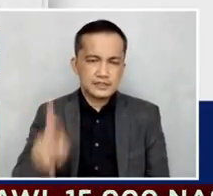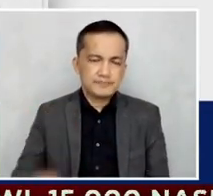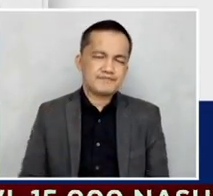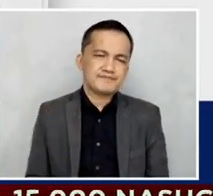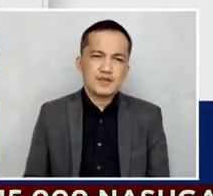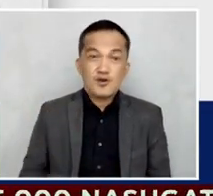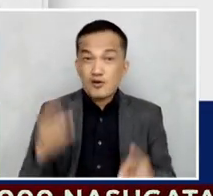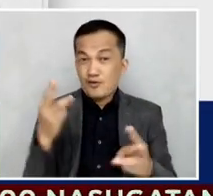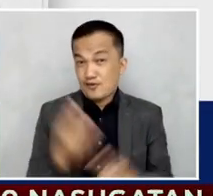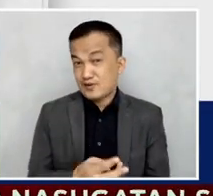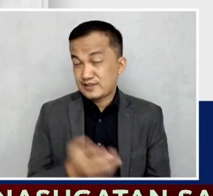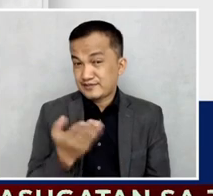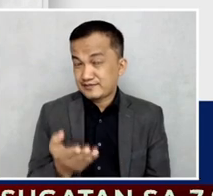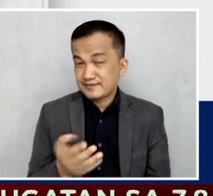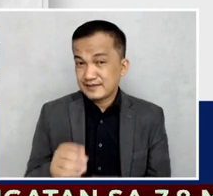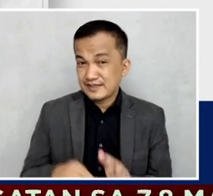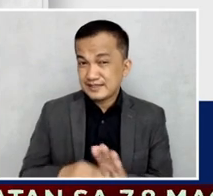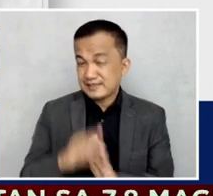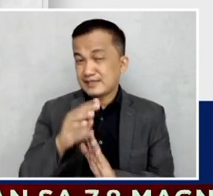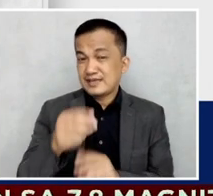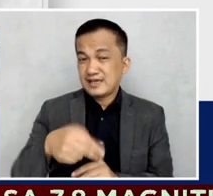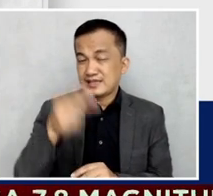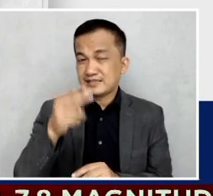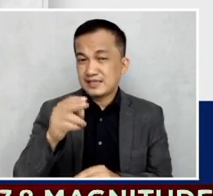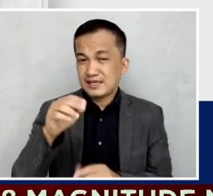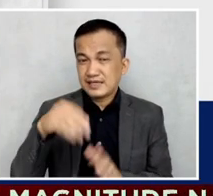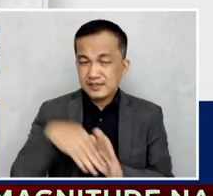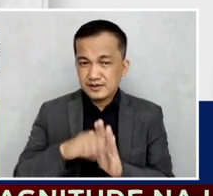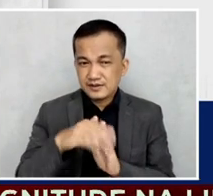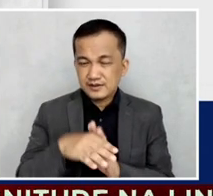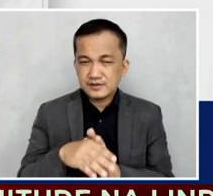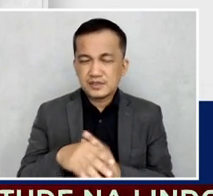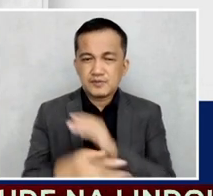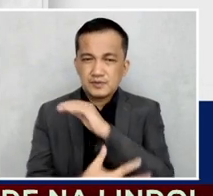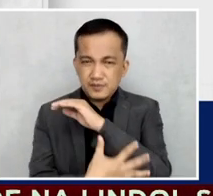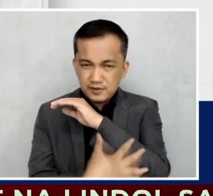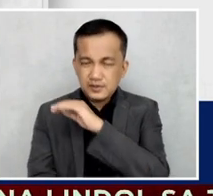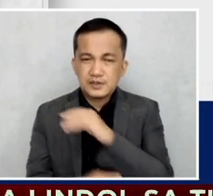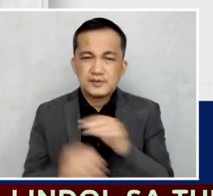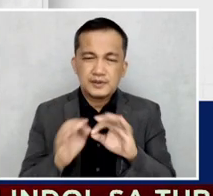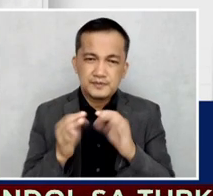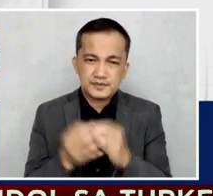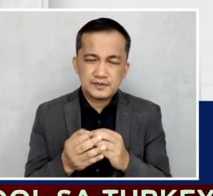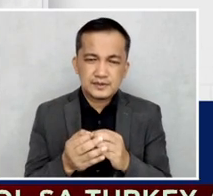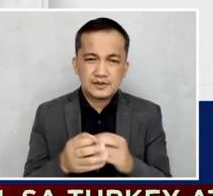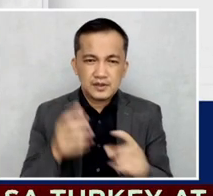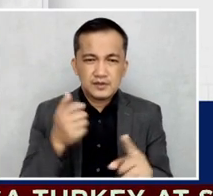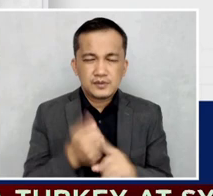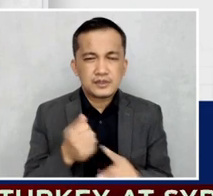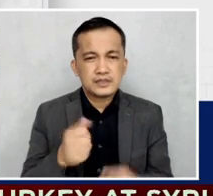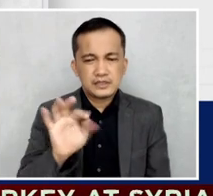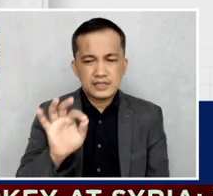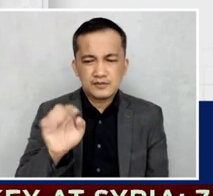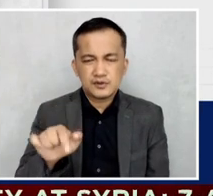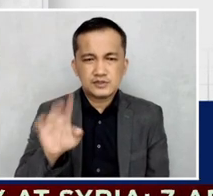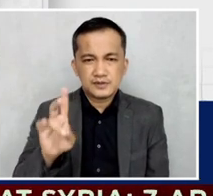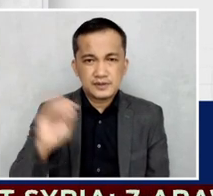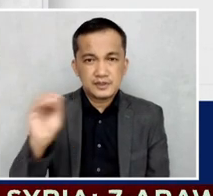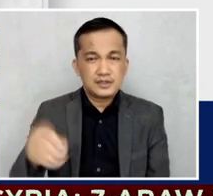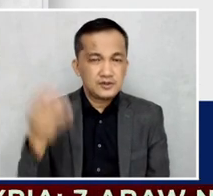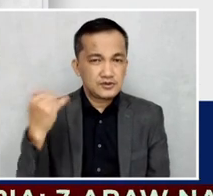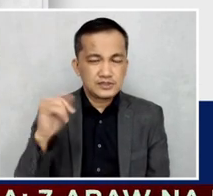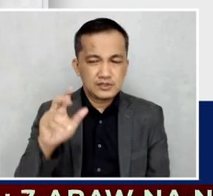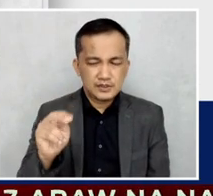masaklap, mas mataas ang inflation para sa mga pinakamahirap na pamilya. Tumama ito ng 9.7% noong Enero